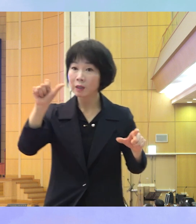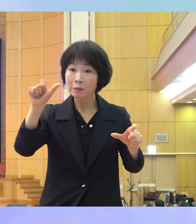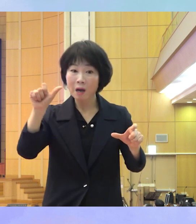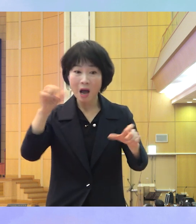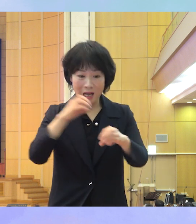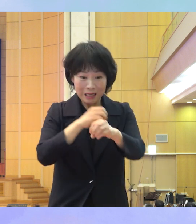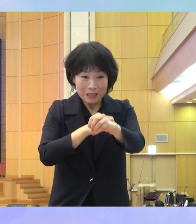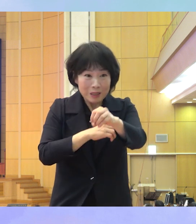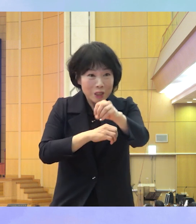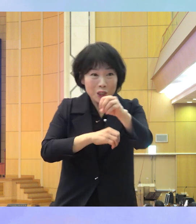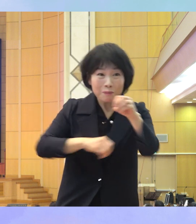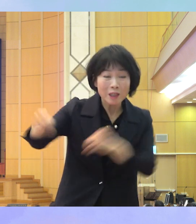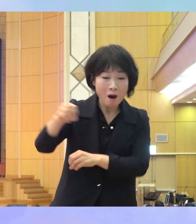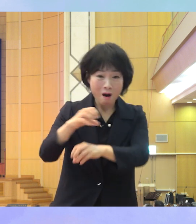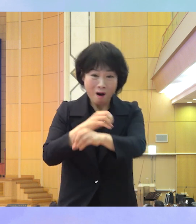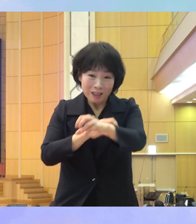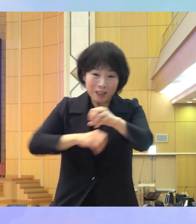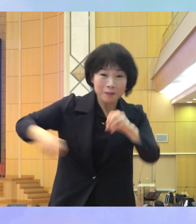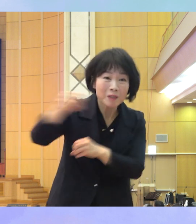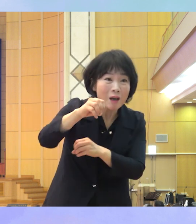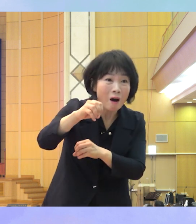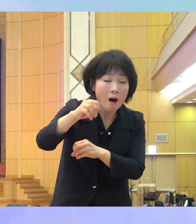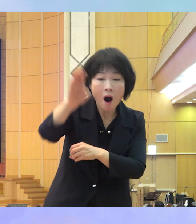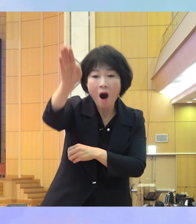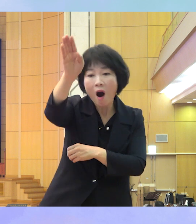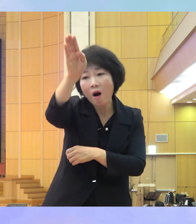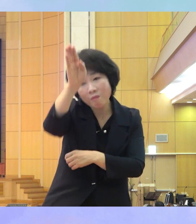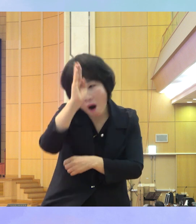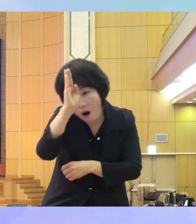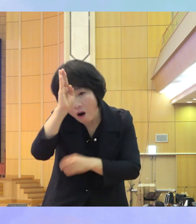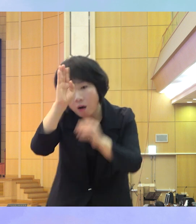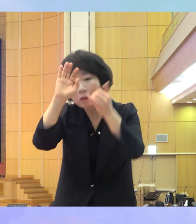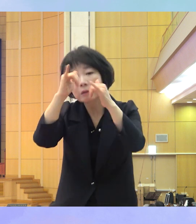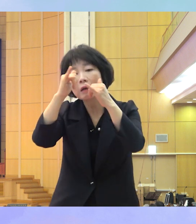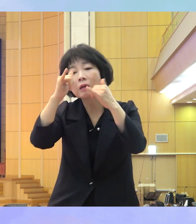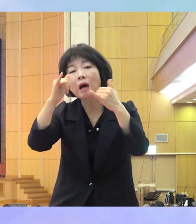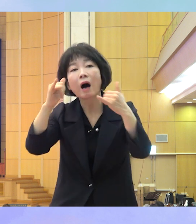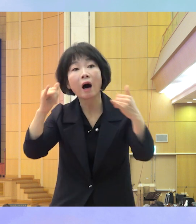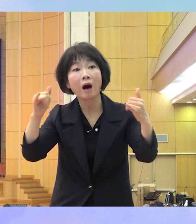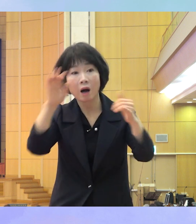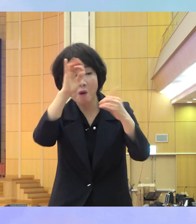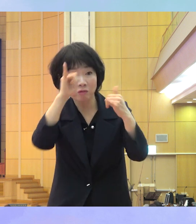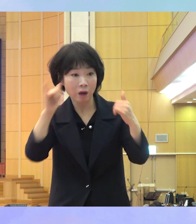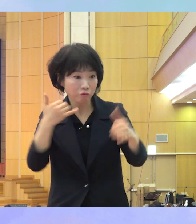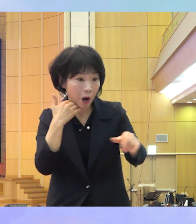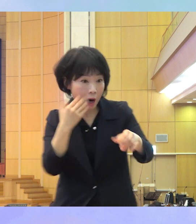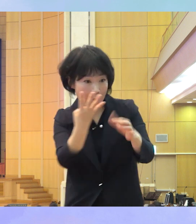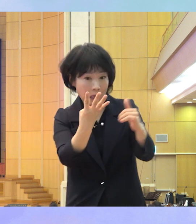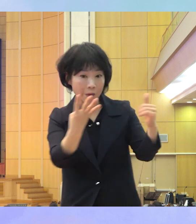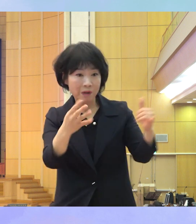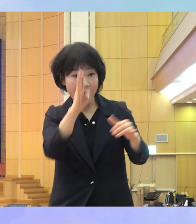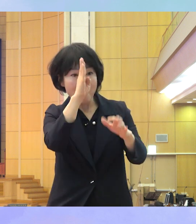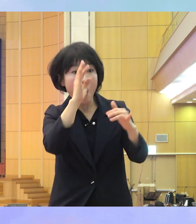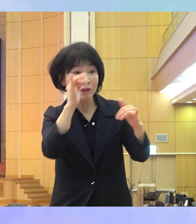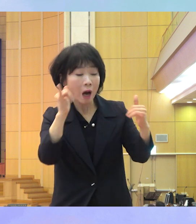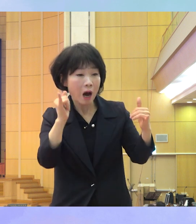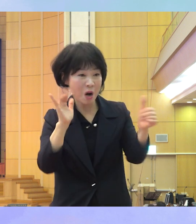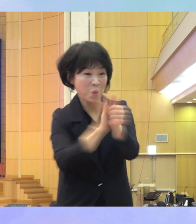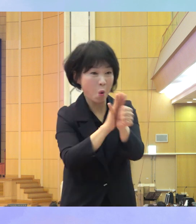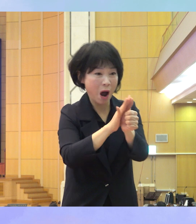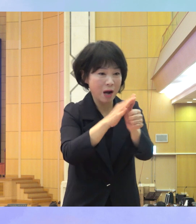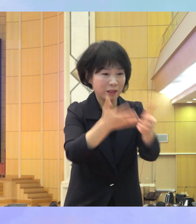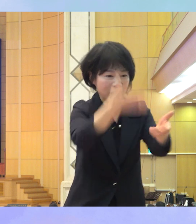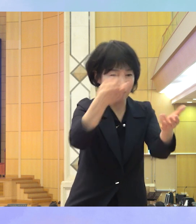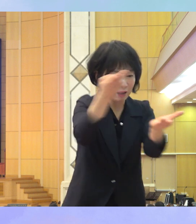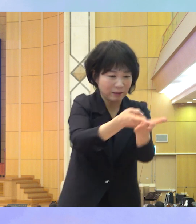심지어란 말은 여러분 잘 알죠? 심지어 병든 사람을 메고, 병든 사람을 막